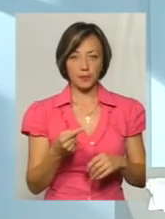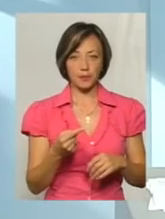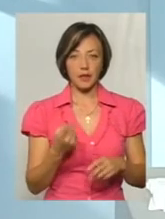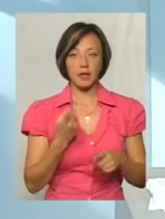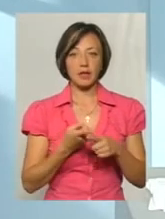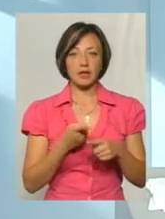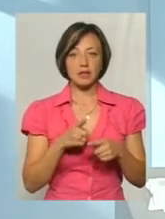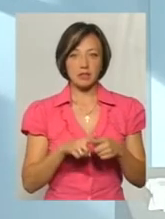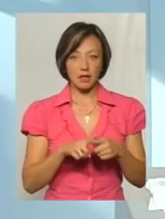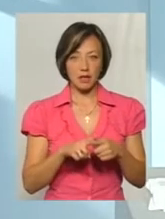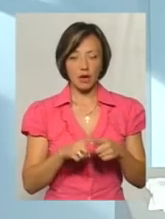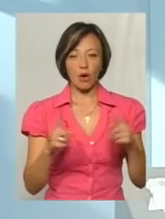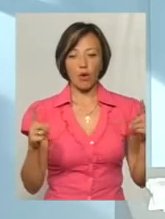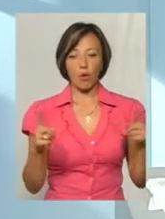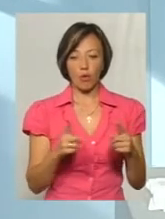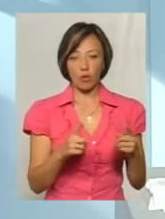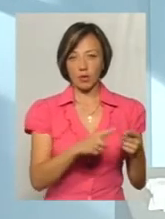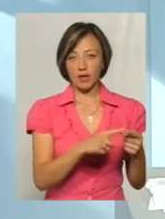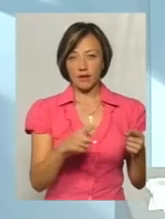Це короткотривалим